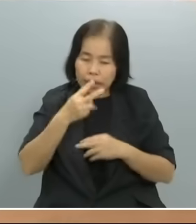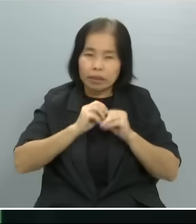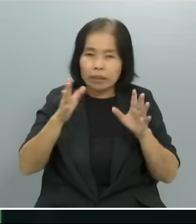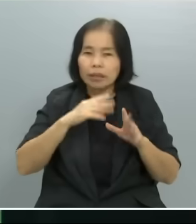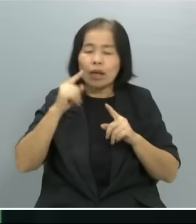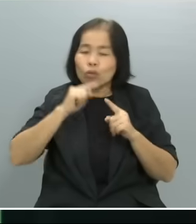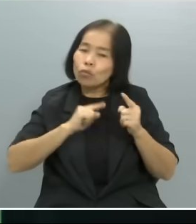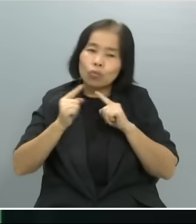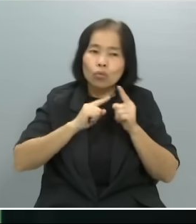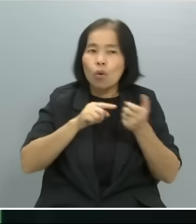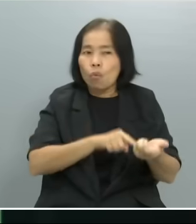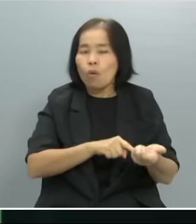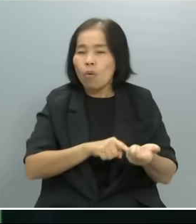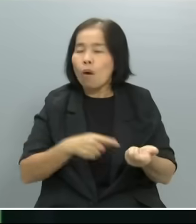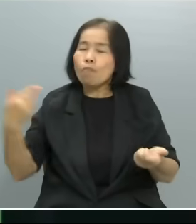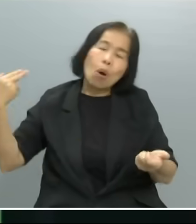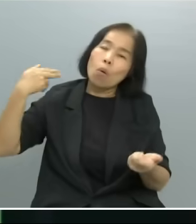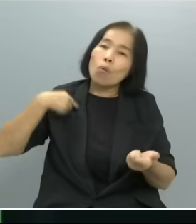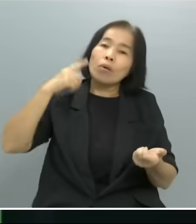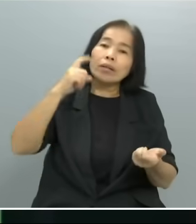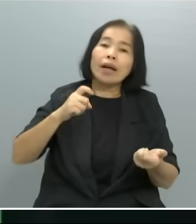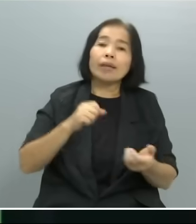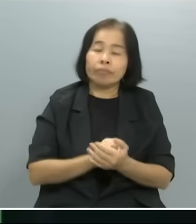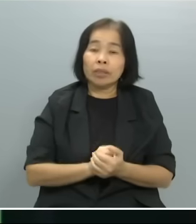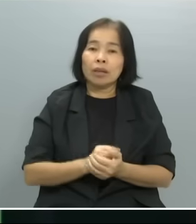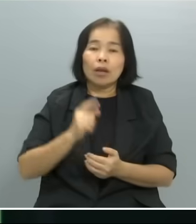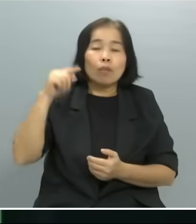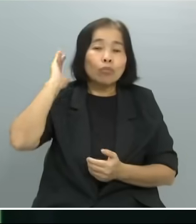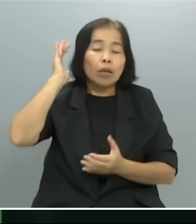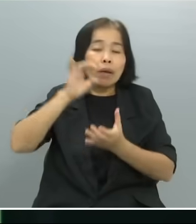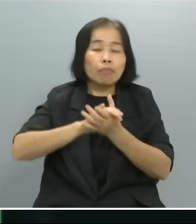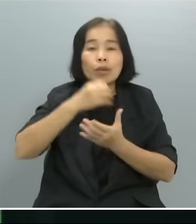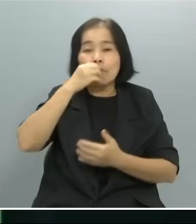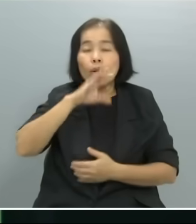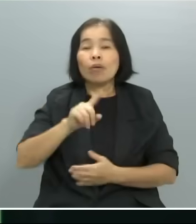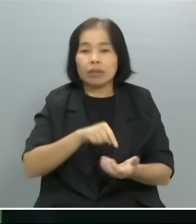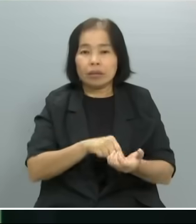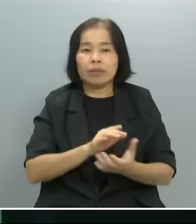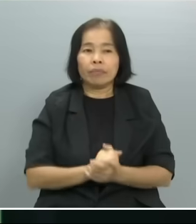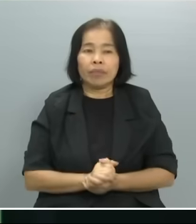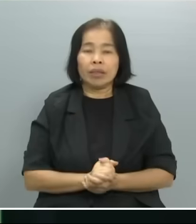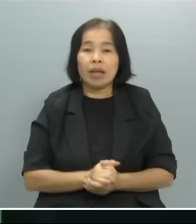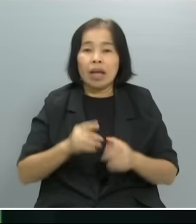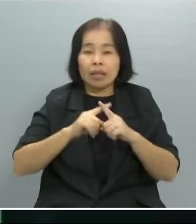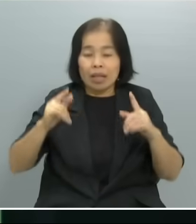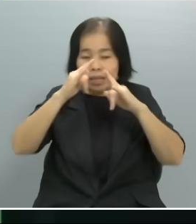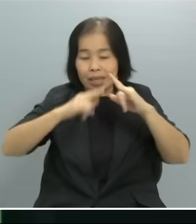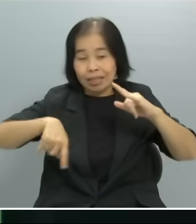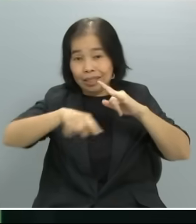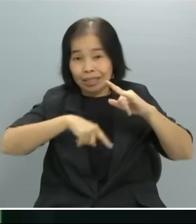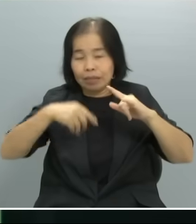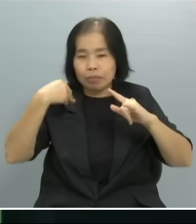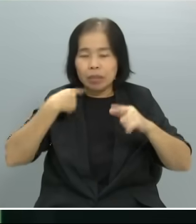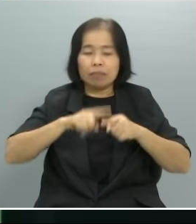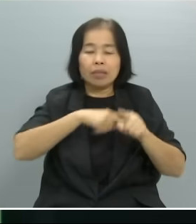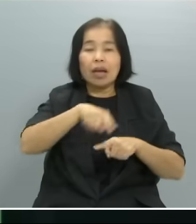คุยกันอีกนี่คือสิ่งที่สามีบอกกับภรรยาขณะที่เพื่อนในแคมป์ที่พักคนงานของสามีก็เล่า